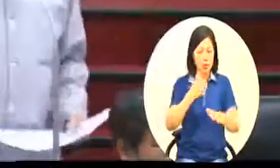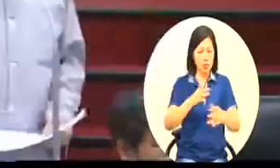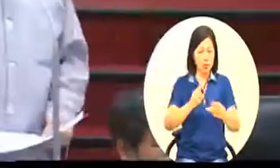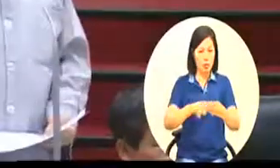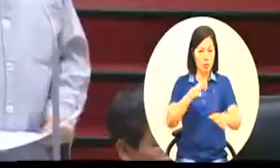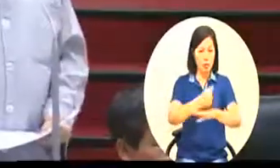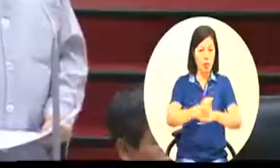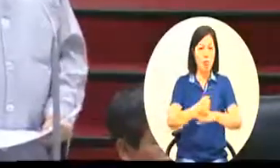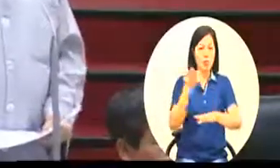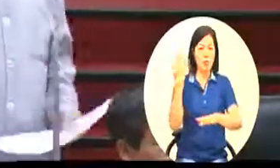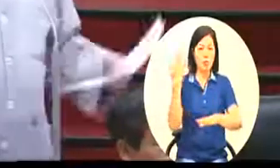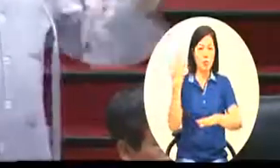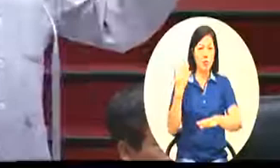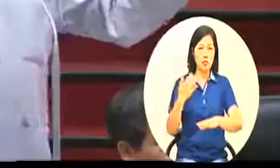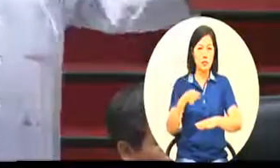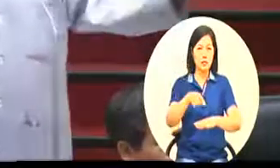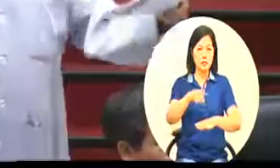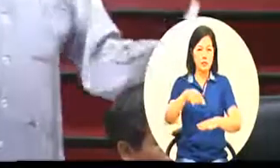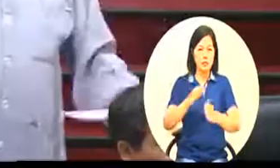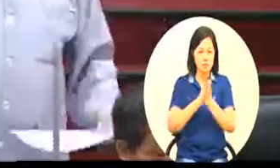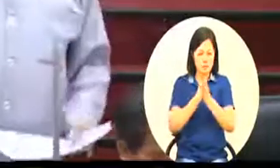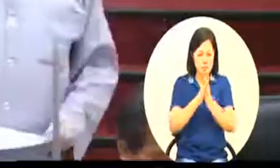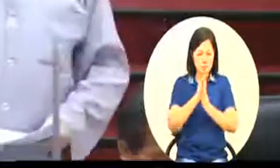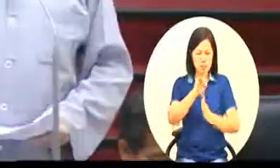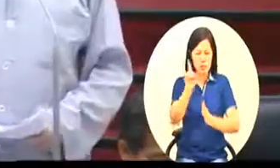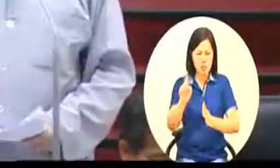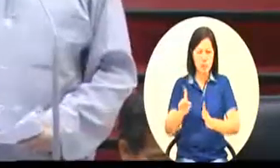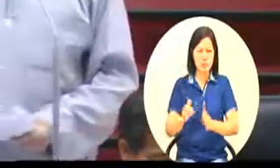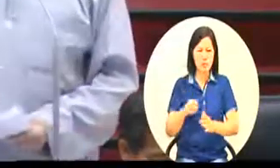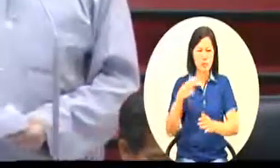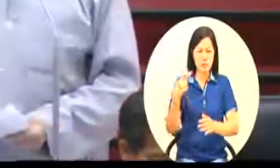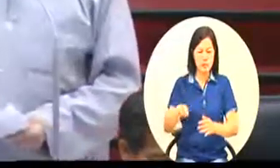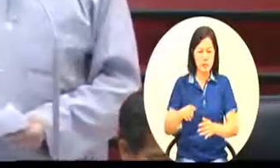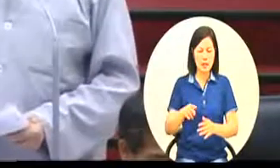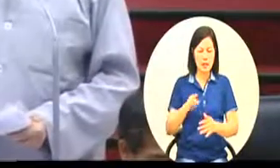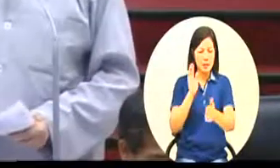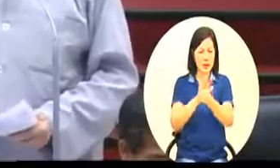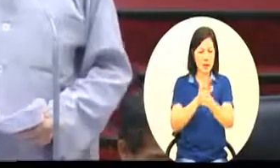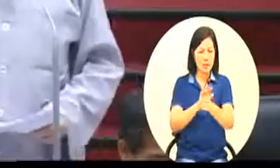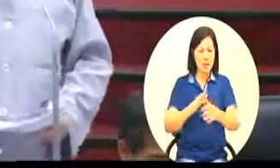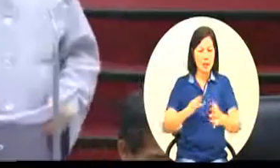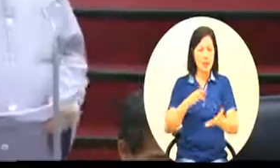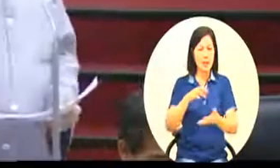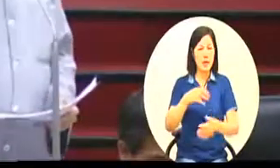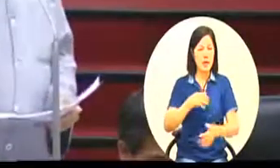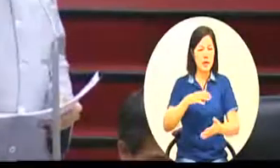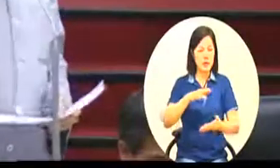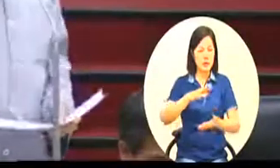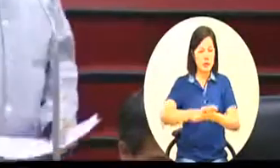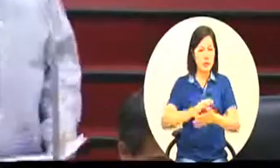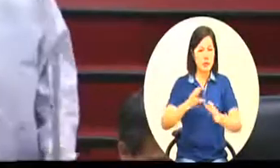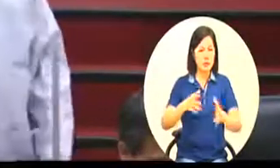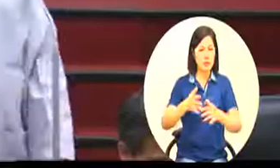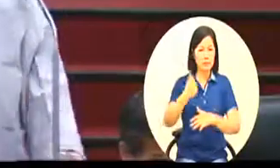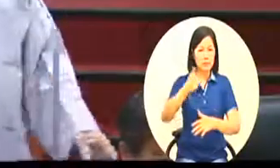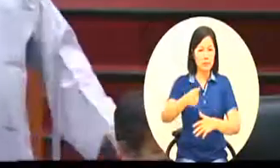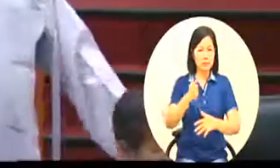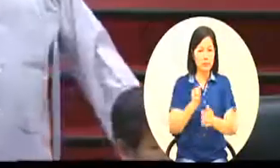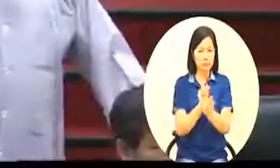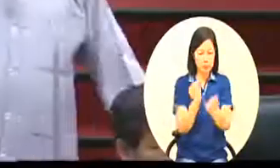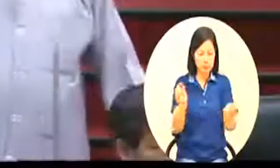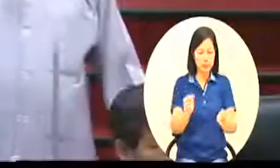遐群众要求对阿扁总统声援，伊党主席的新闻讲安怎？来，咱各位你甲听一